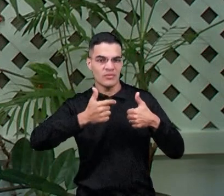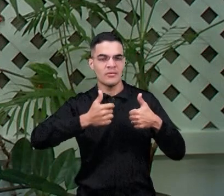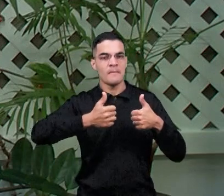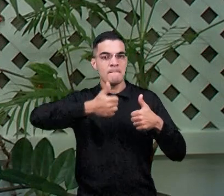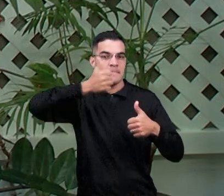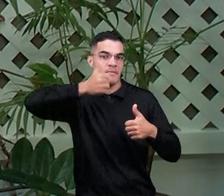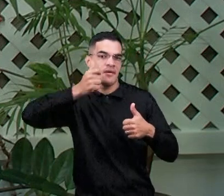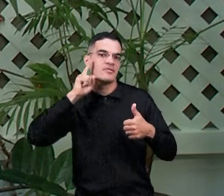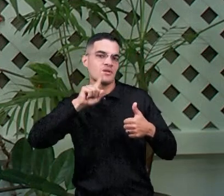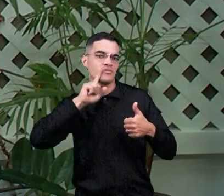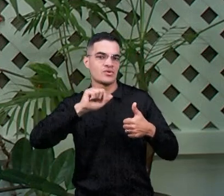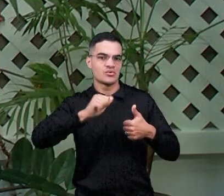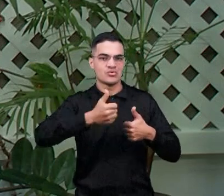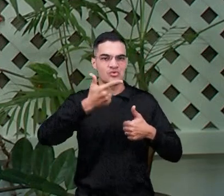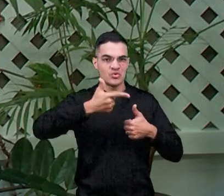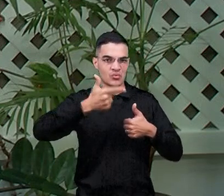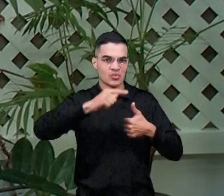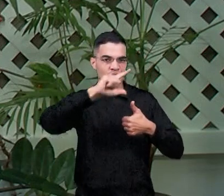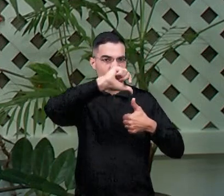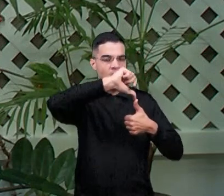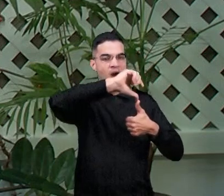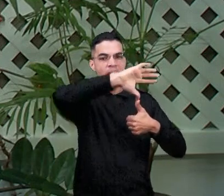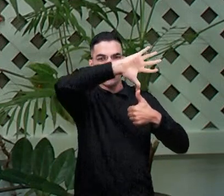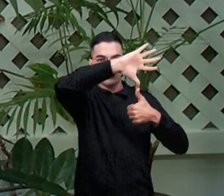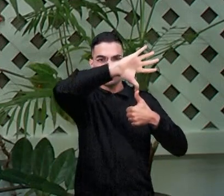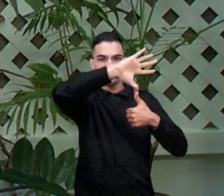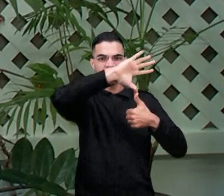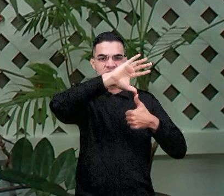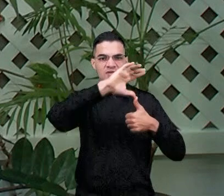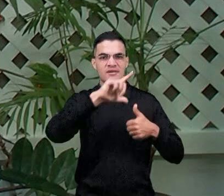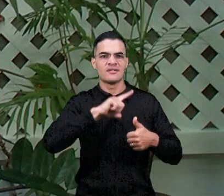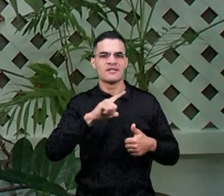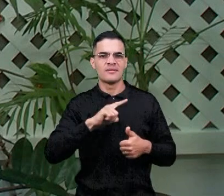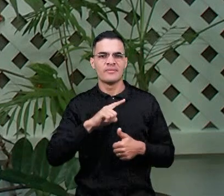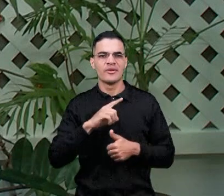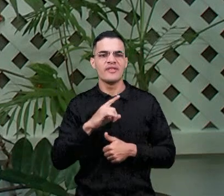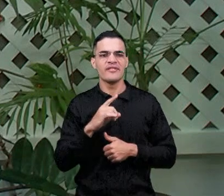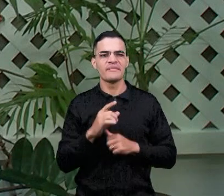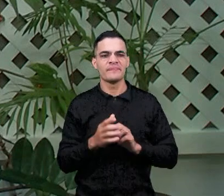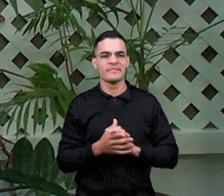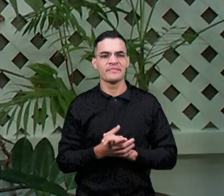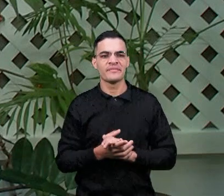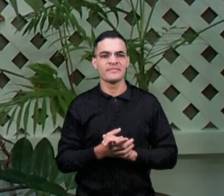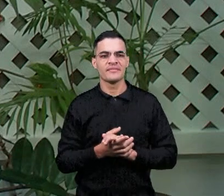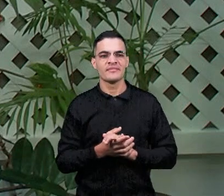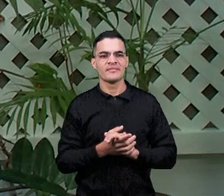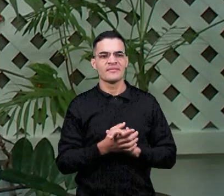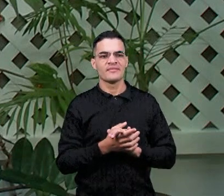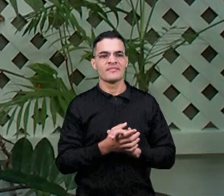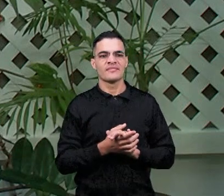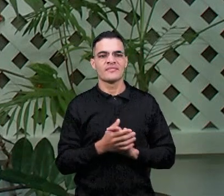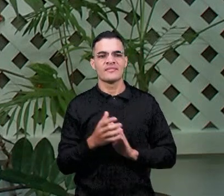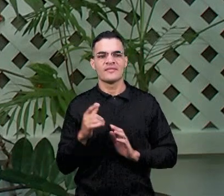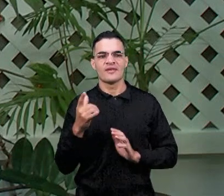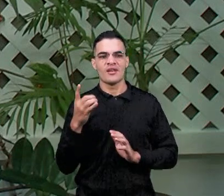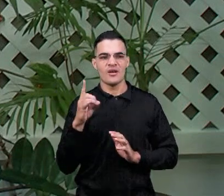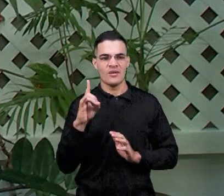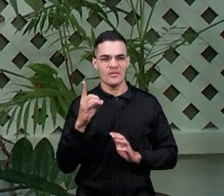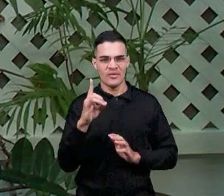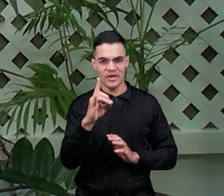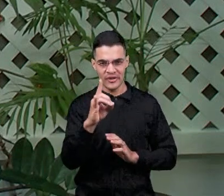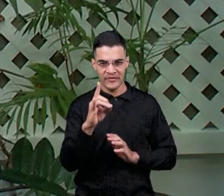il y a la Bolivie, avec la participation extraordinaire. Mais ce qui attire notre attention, c'est le groupe du